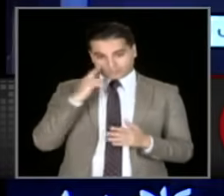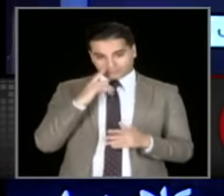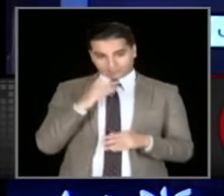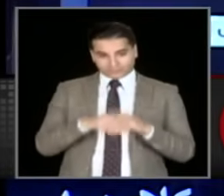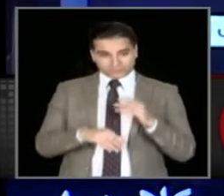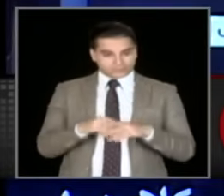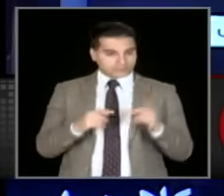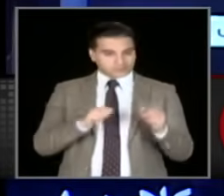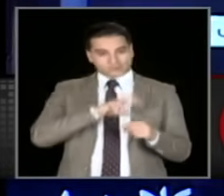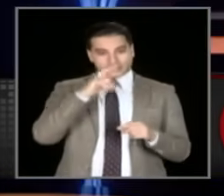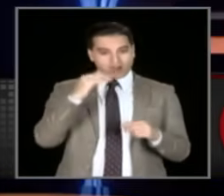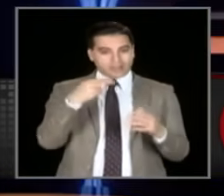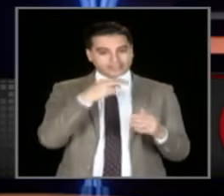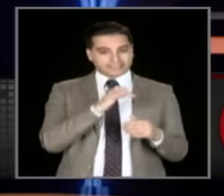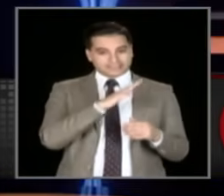صراحة عيسى